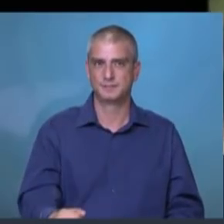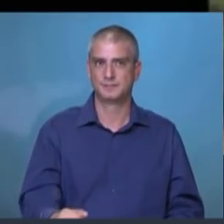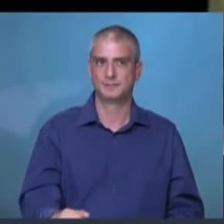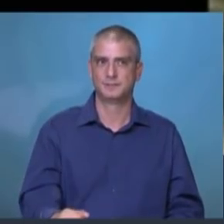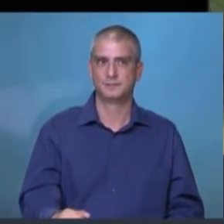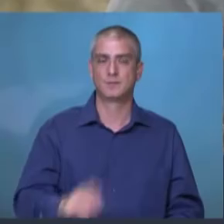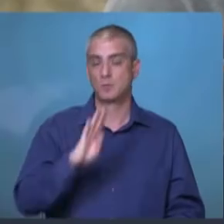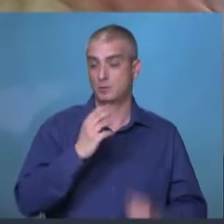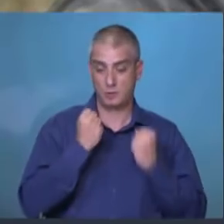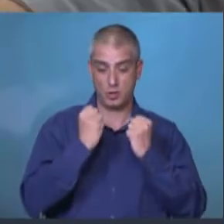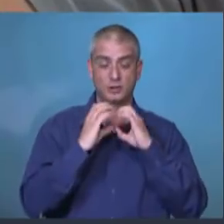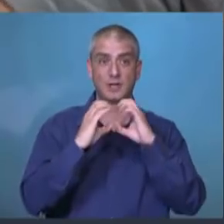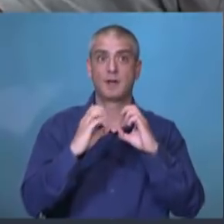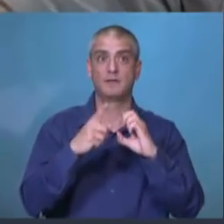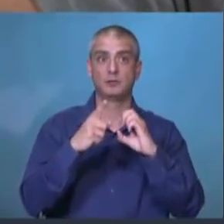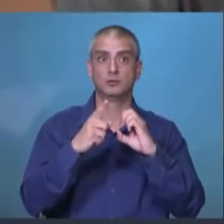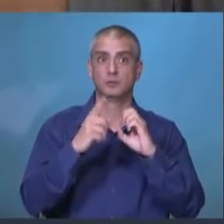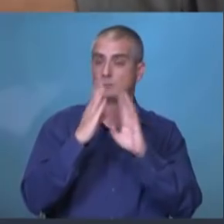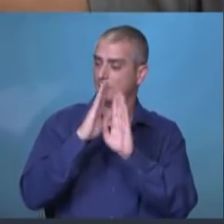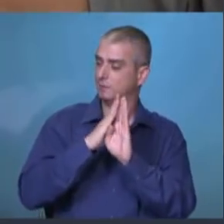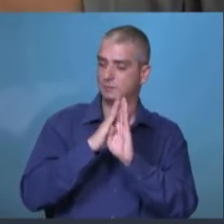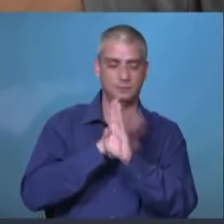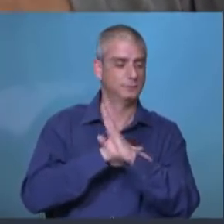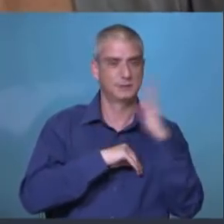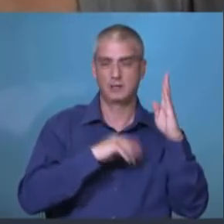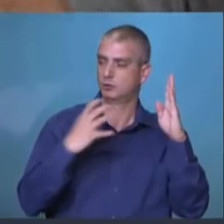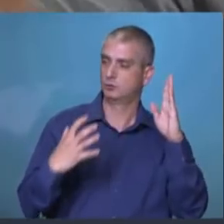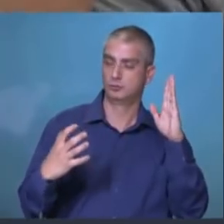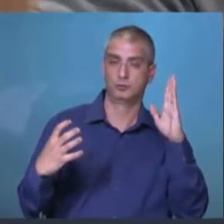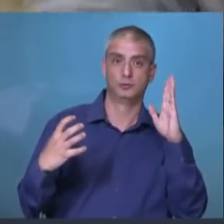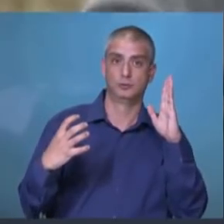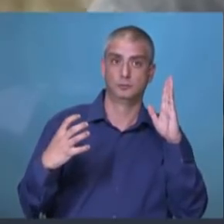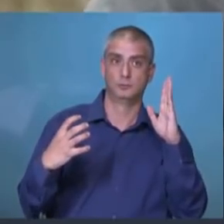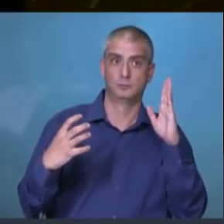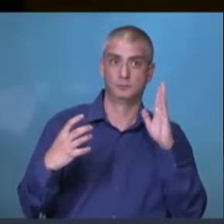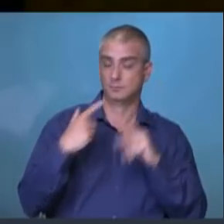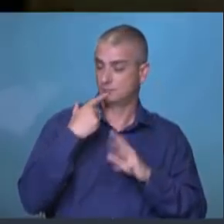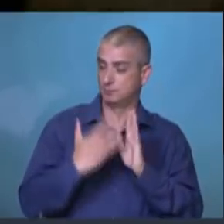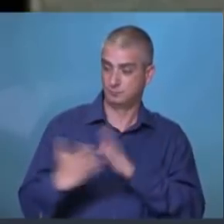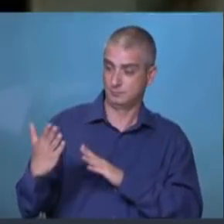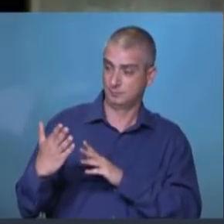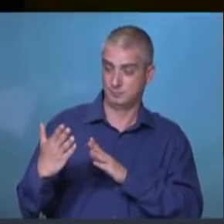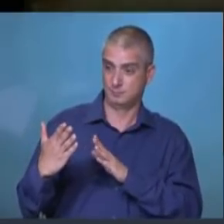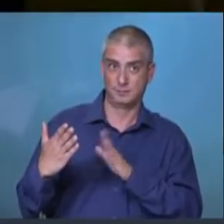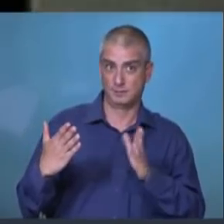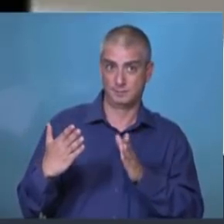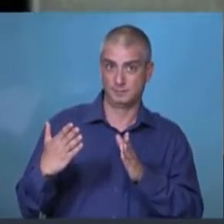בועז נסע בכביש, המערב מצד מזרח לו, השמש מתחילה לזרוח, השמש בעיניים,